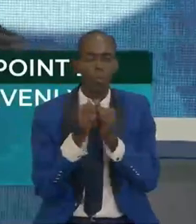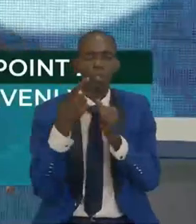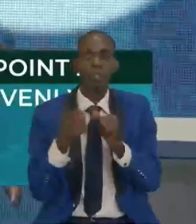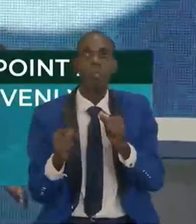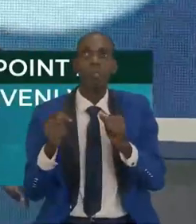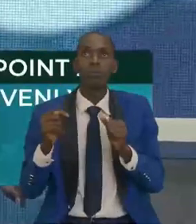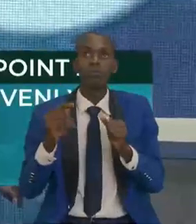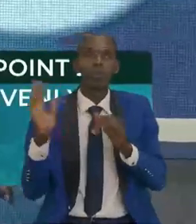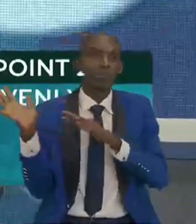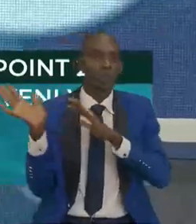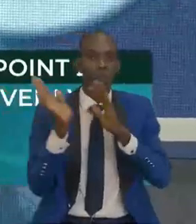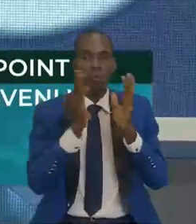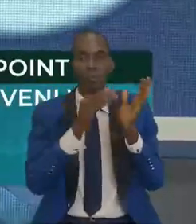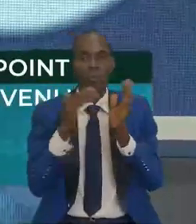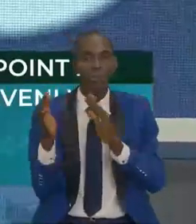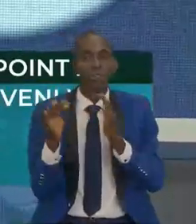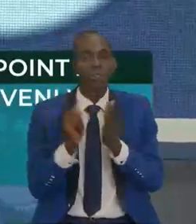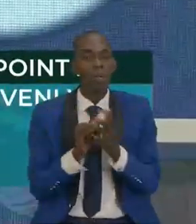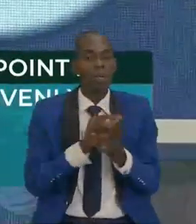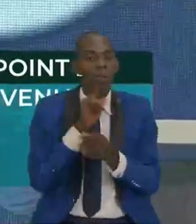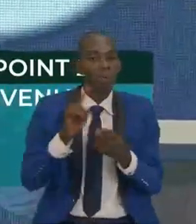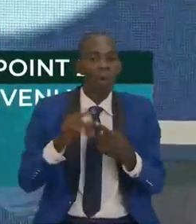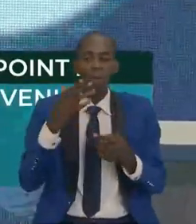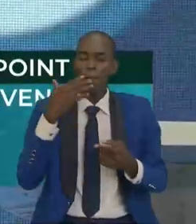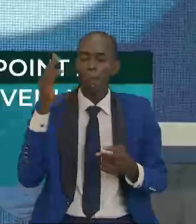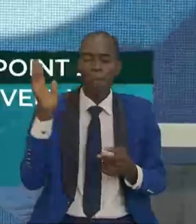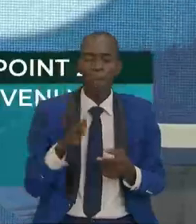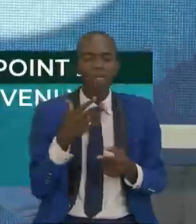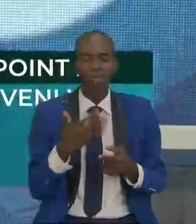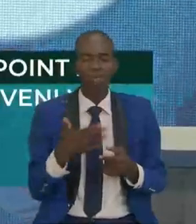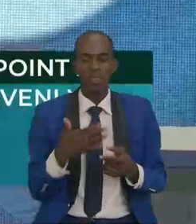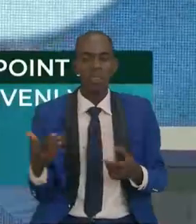et que le vent emporte le sable,